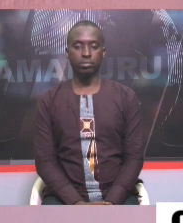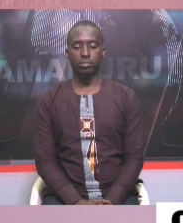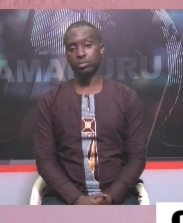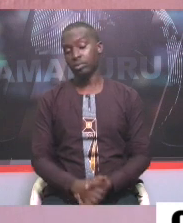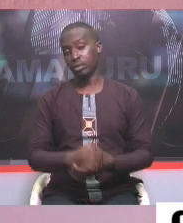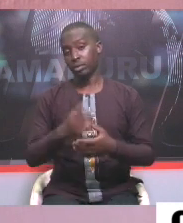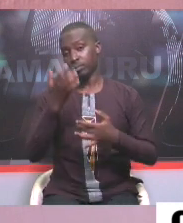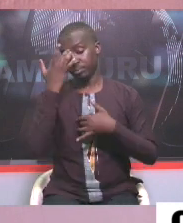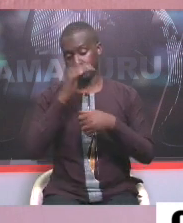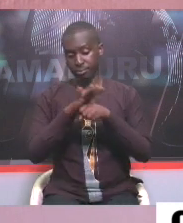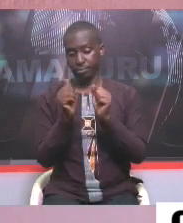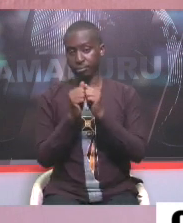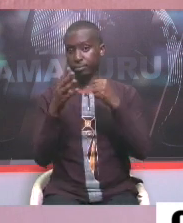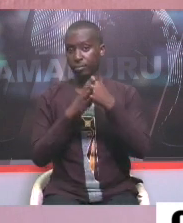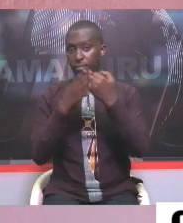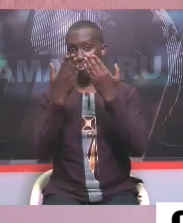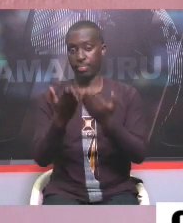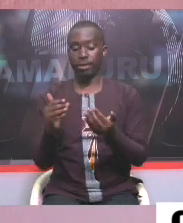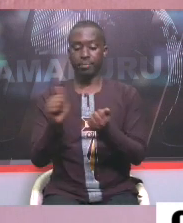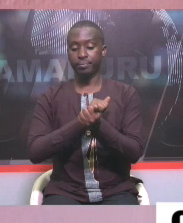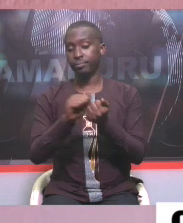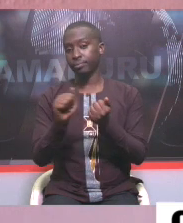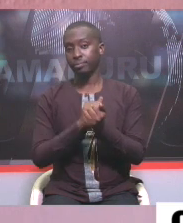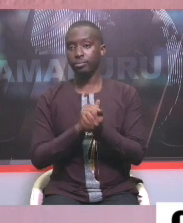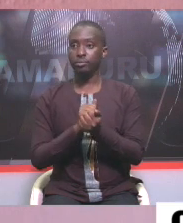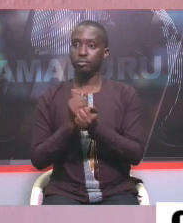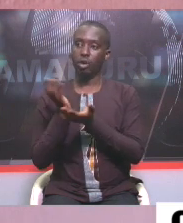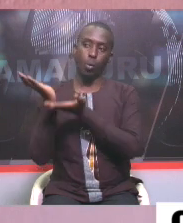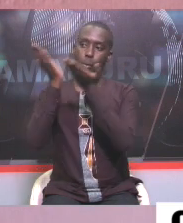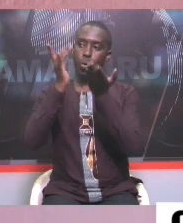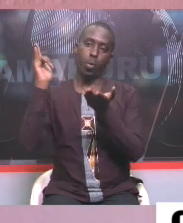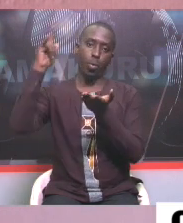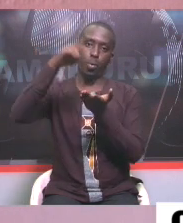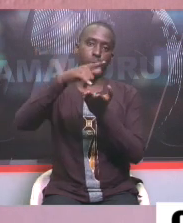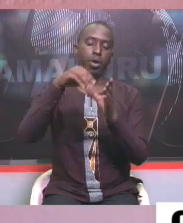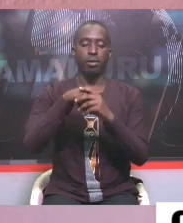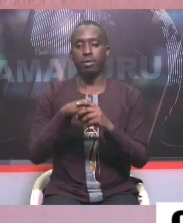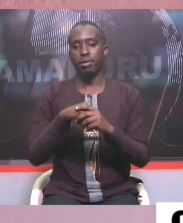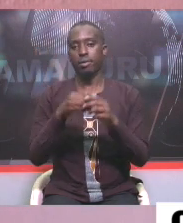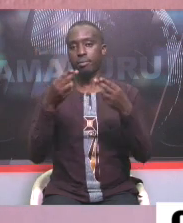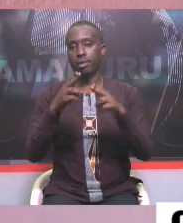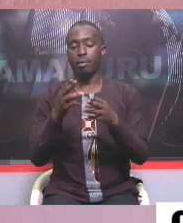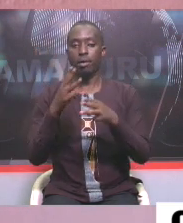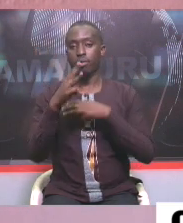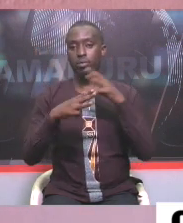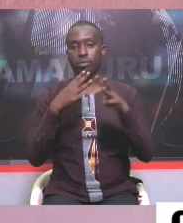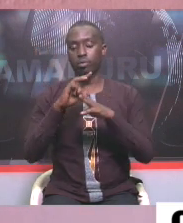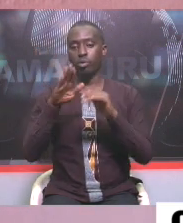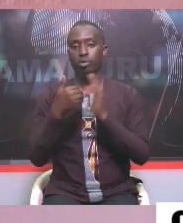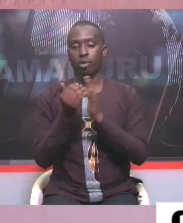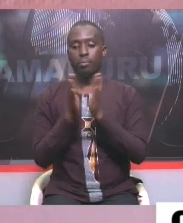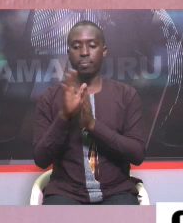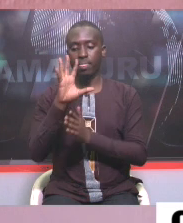Icyorezo cya COVID-19 cyahungabanyije ubwikorezi bwo mu kirere. Byabaye ku isi yose ndetse na